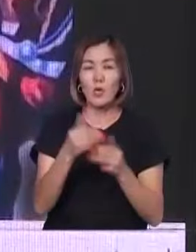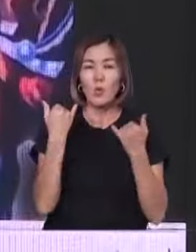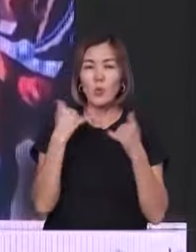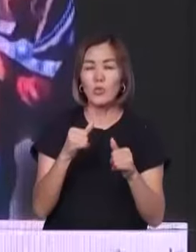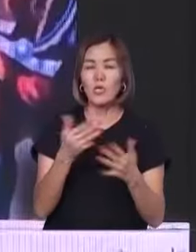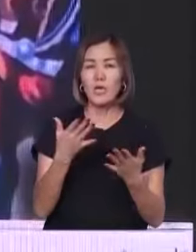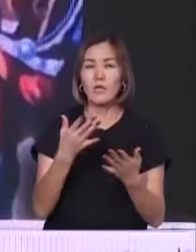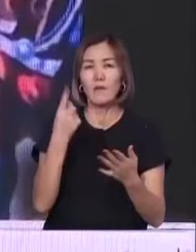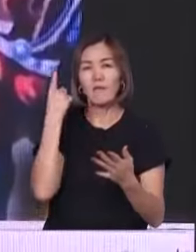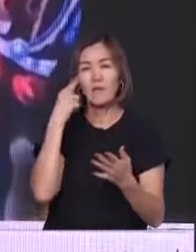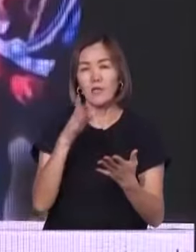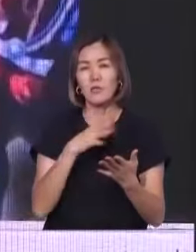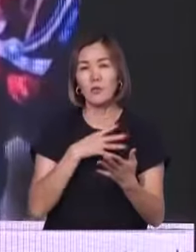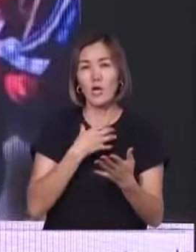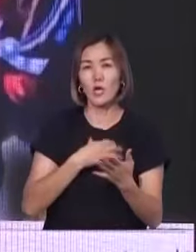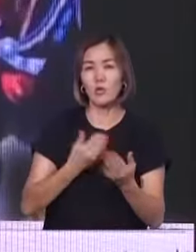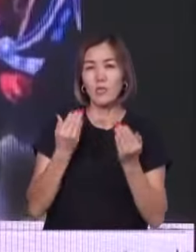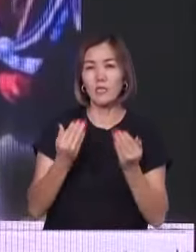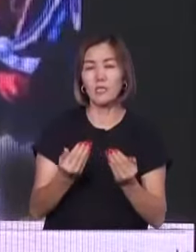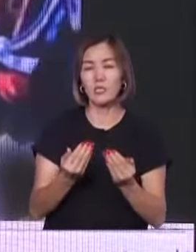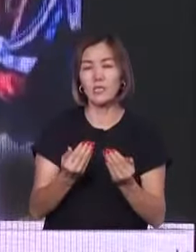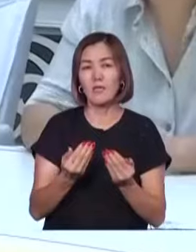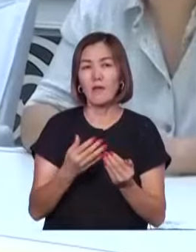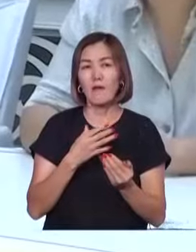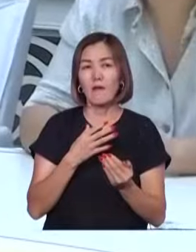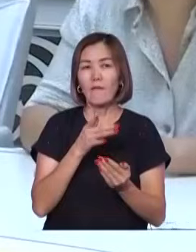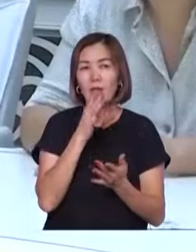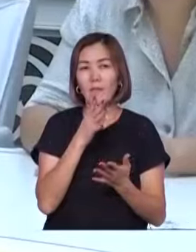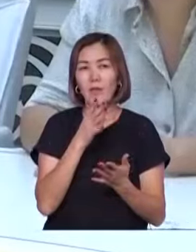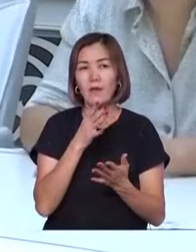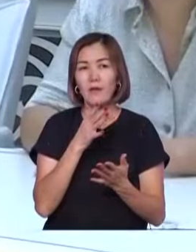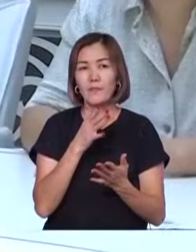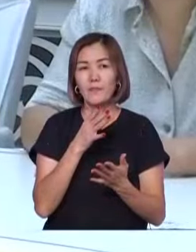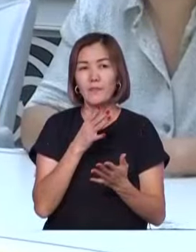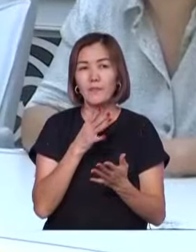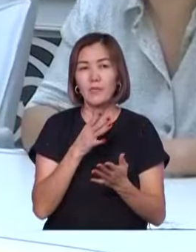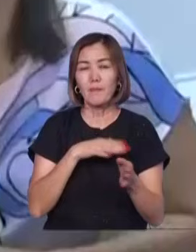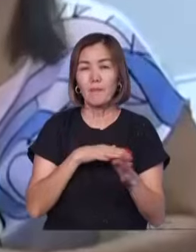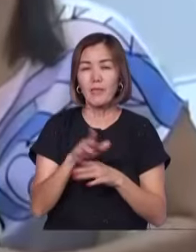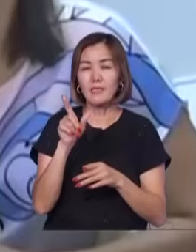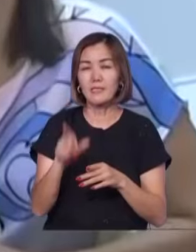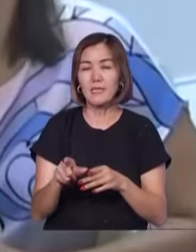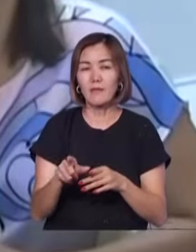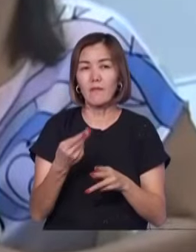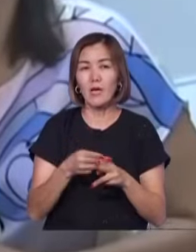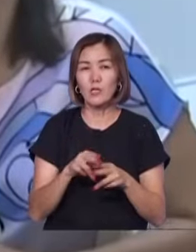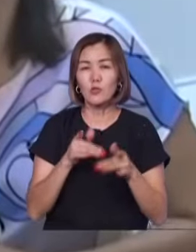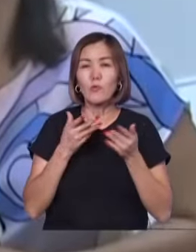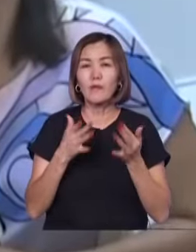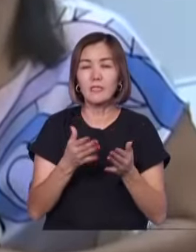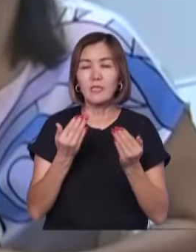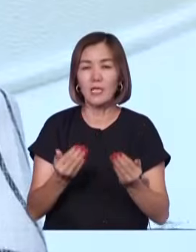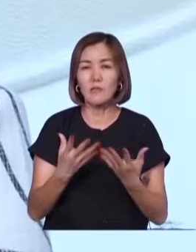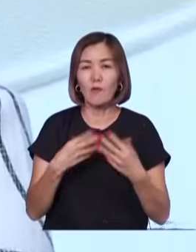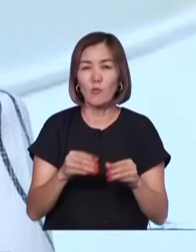философии не потеряли свои актуальности и в нынешнее время по мнению Абае ведов его концепция полноценного человека Особенно востребована для нашего